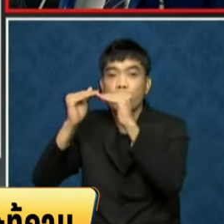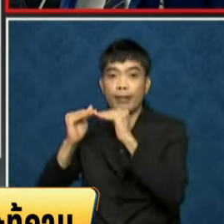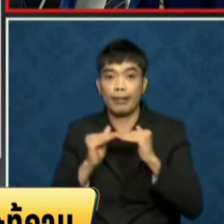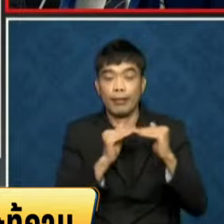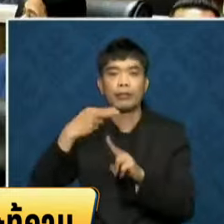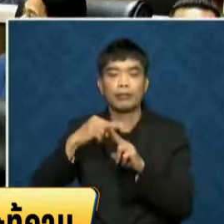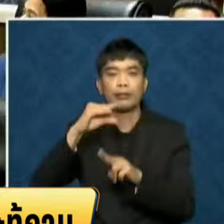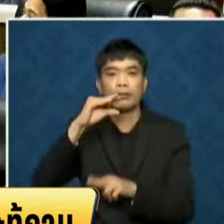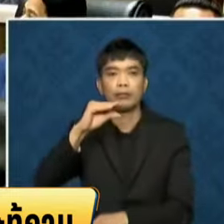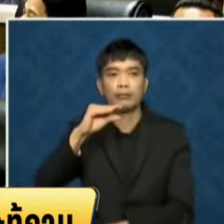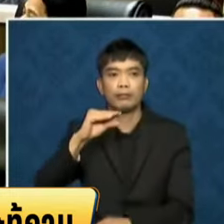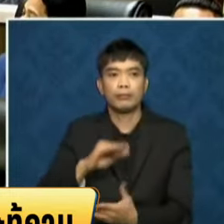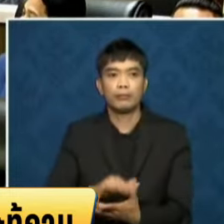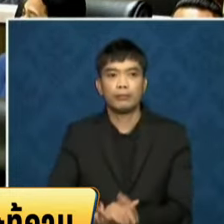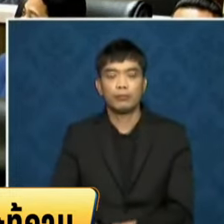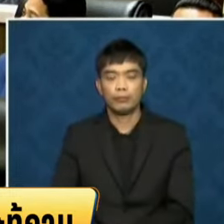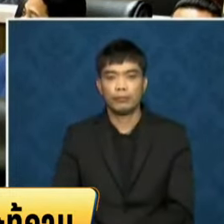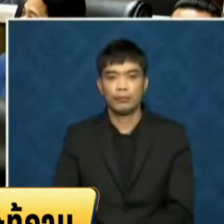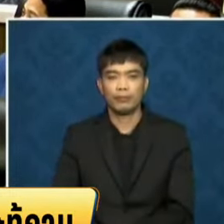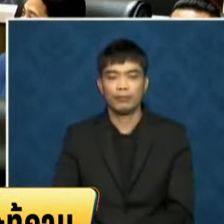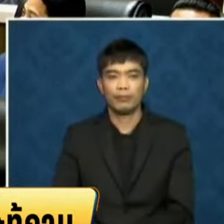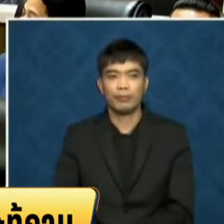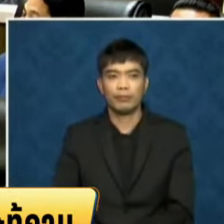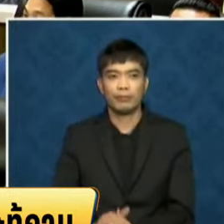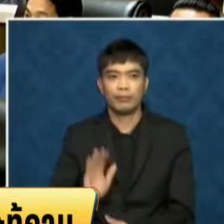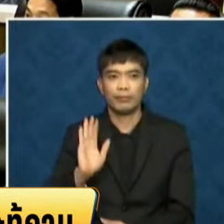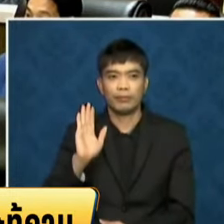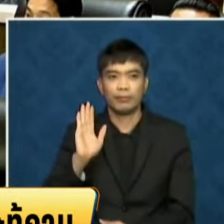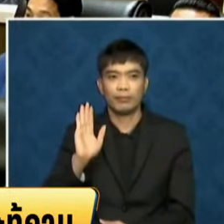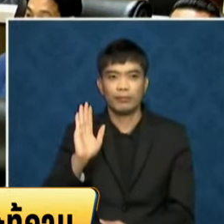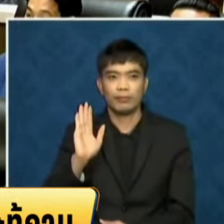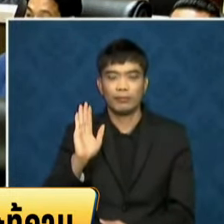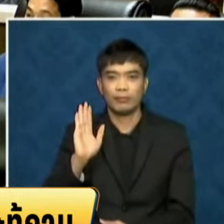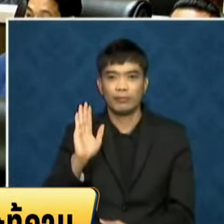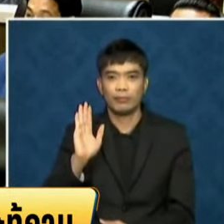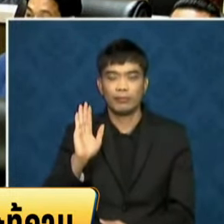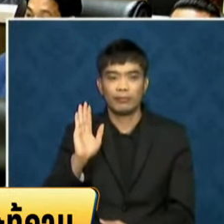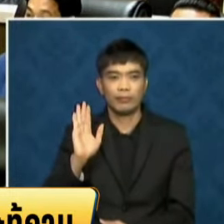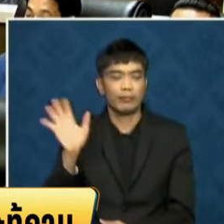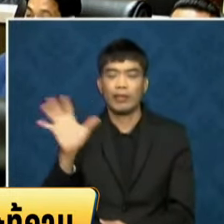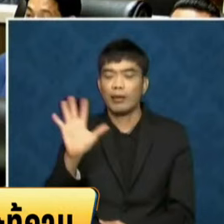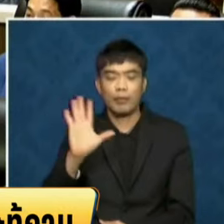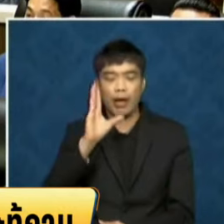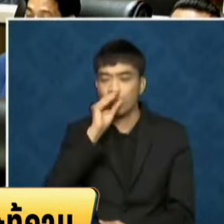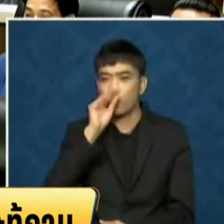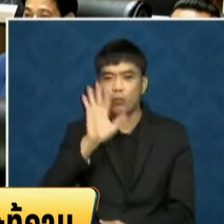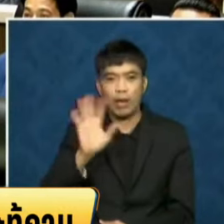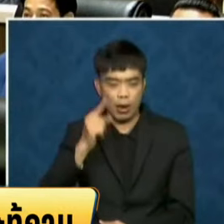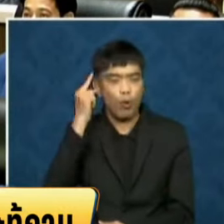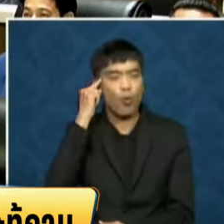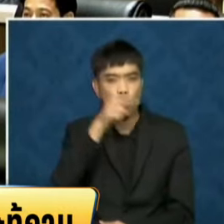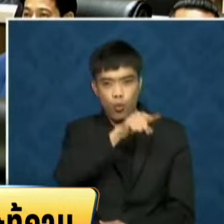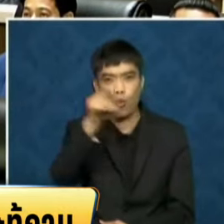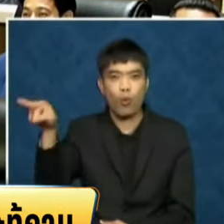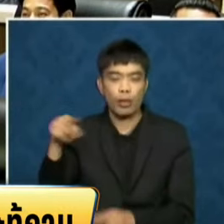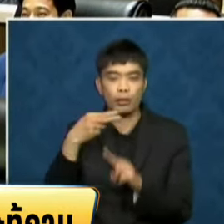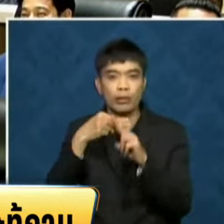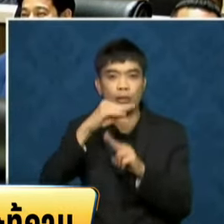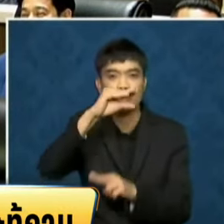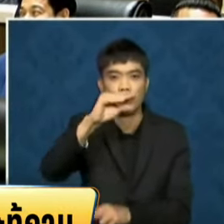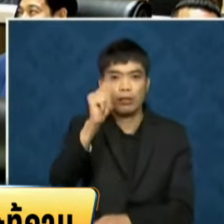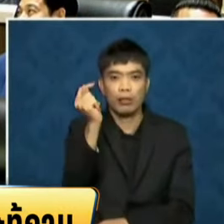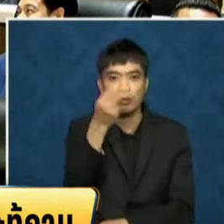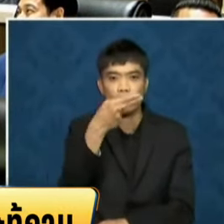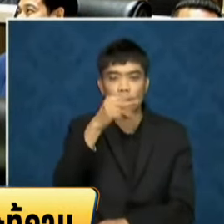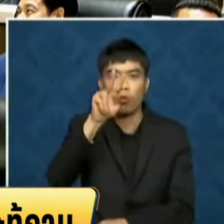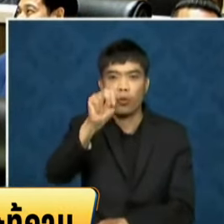กรองหรือเปล่าว่ามีเหตุเช่นนี้อีกหรือไม่นะคะและการพักรักษาตัวอยู่ที่ชั้น 14เนี่ยปลอดภัยกว่าห้องอื่นยังไงนะคะพร้อม